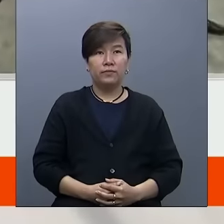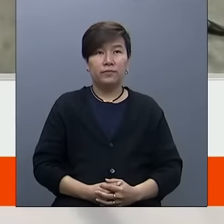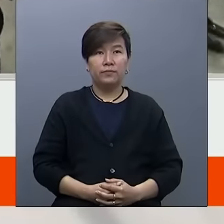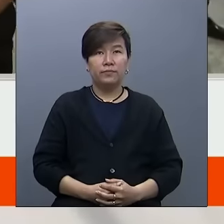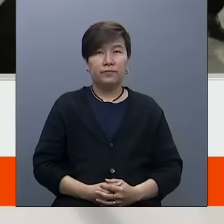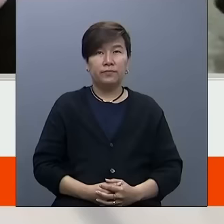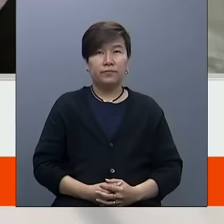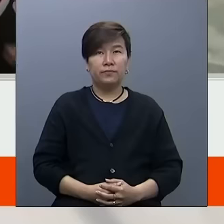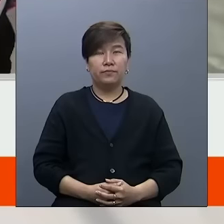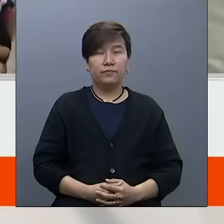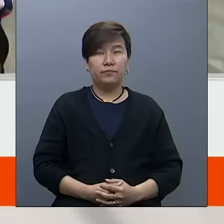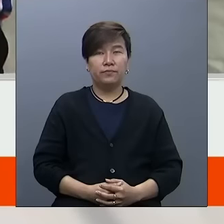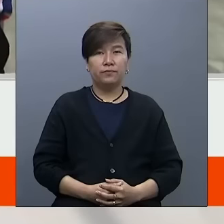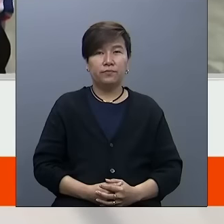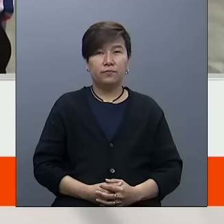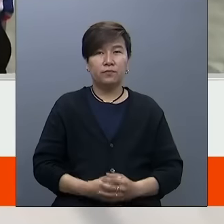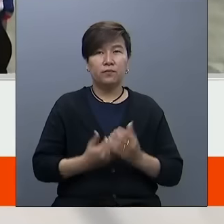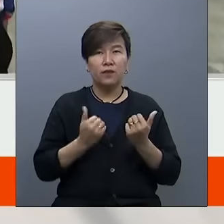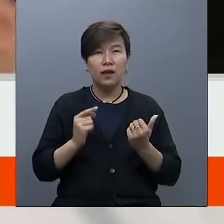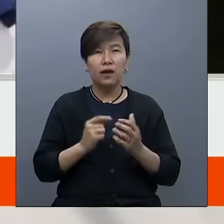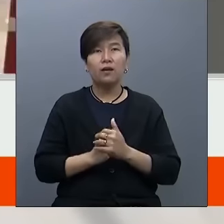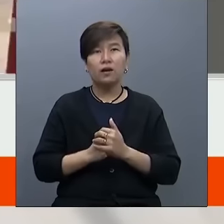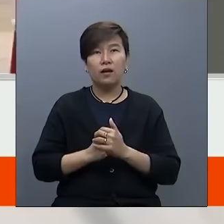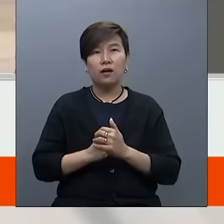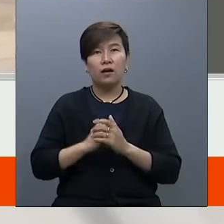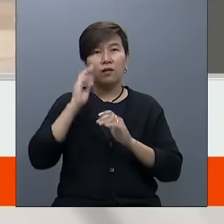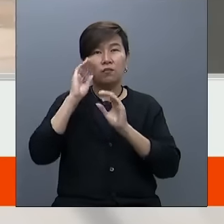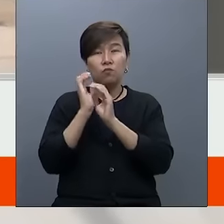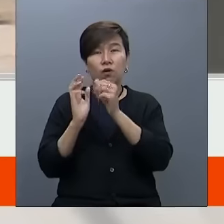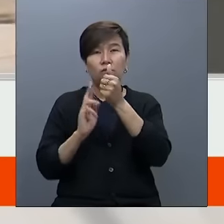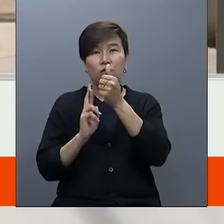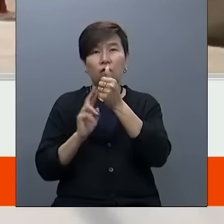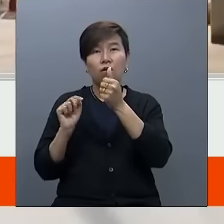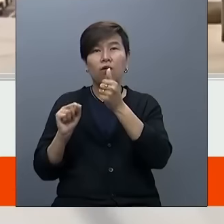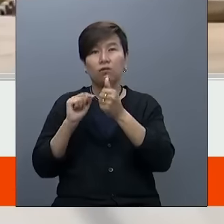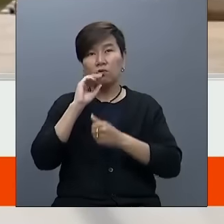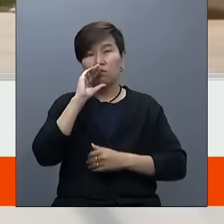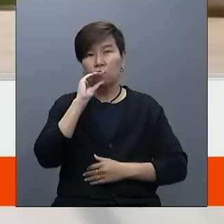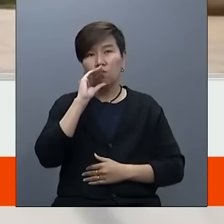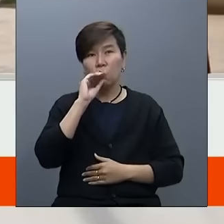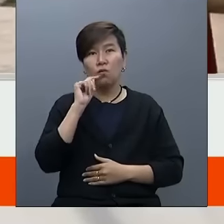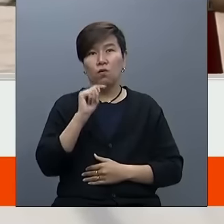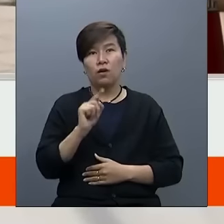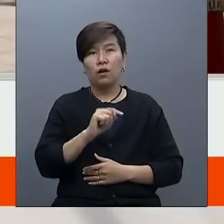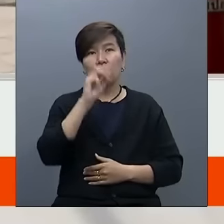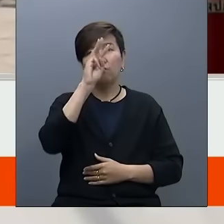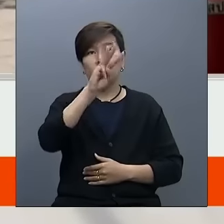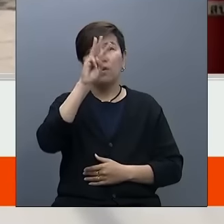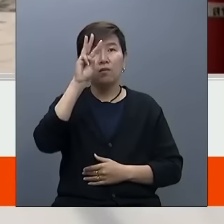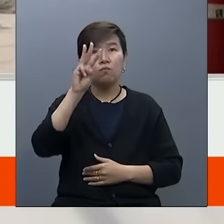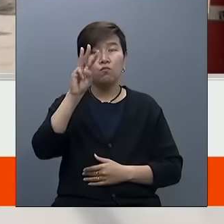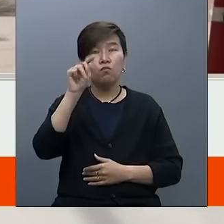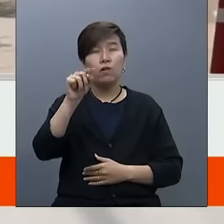ายท่านรองผบ.ท่านก็เป็นผมก็ต้องต่อสู้ในมุมนี้ถูกไหมฮะ ค่ะ เพราะผมก็ต้องบอกว่ามันเป็นเว็บพนันที่เหมือนกันเพ